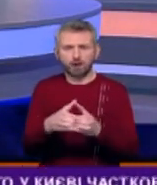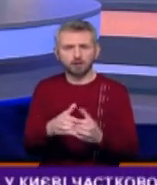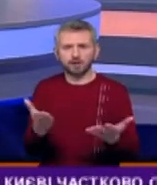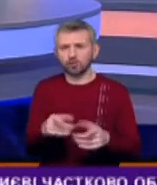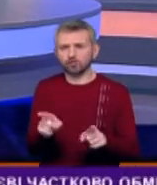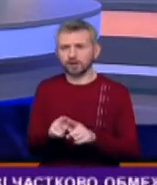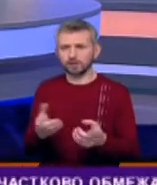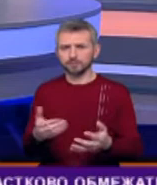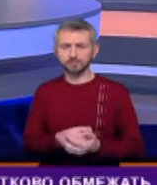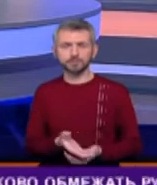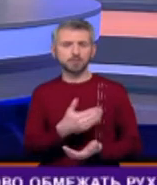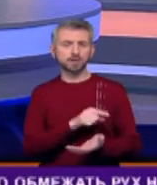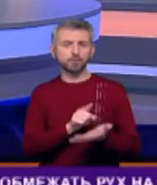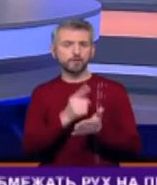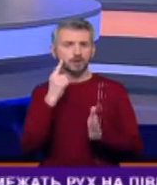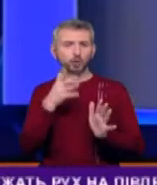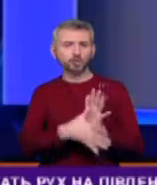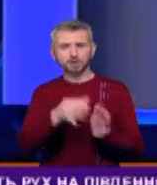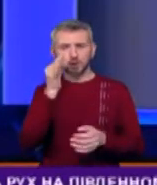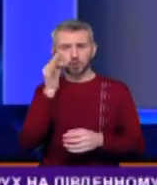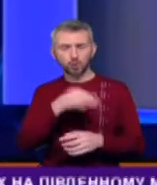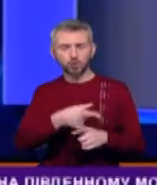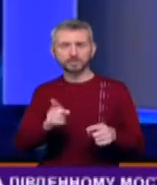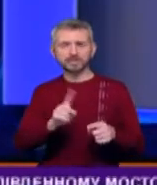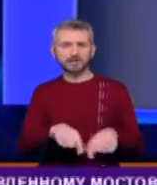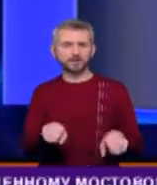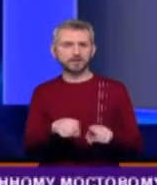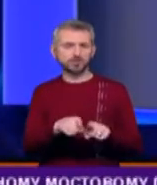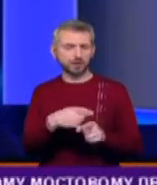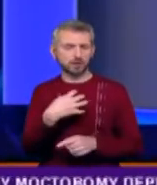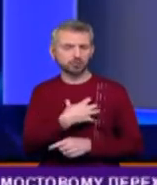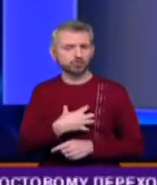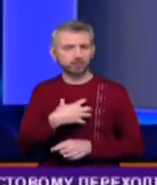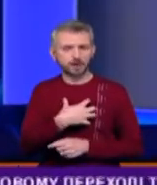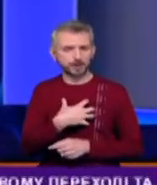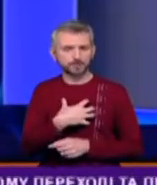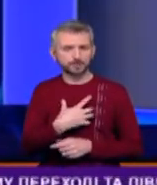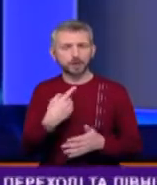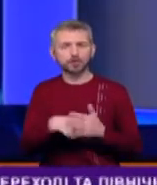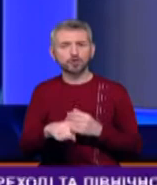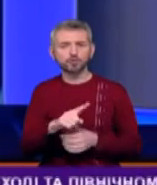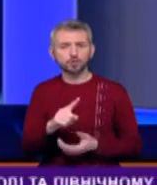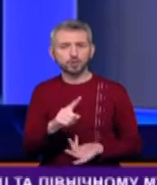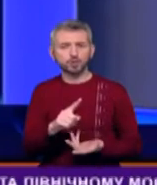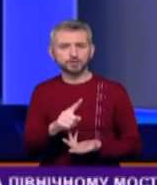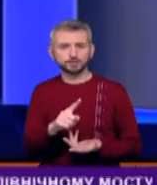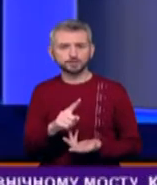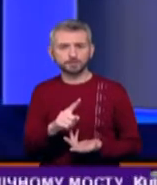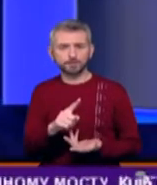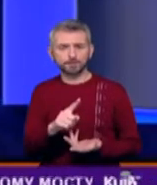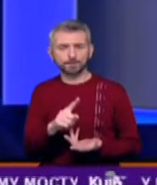якось так? От. Ми повинні розуміти, досвід – це все ж таки ключове, тому що по великому рахунку,